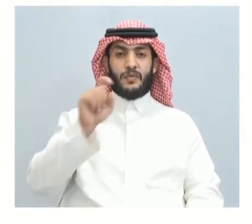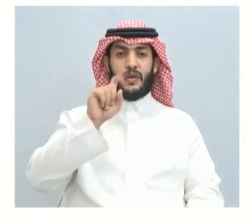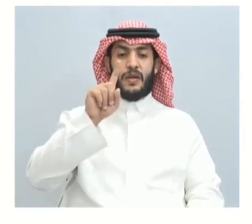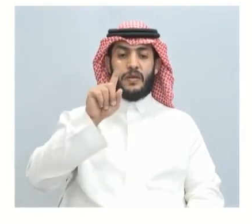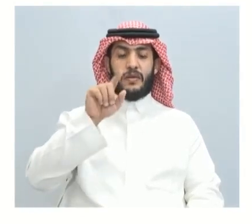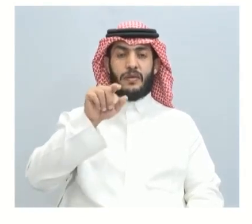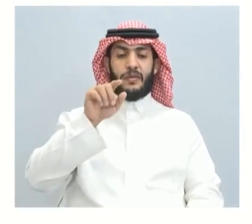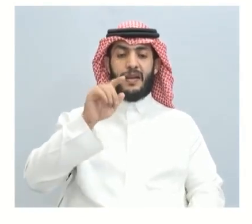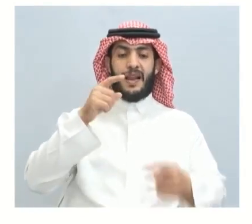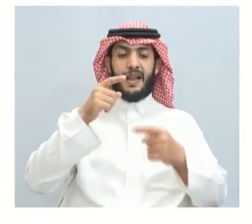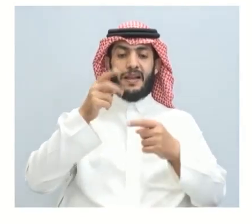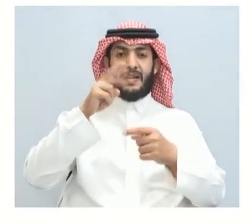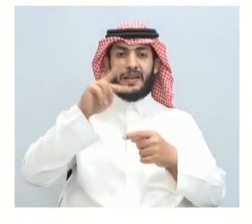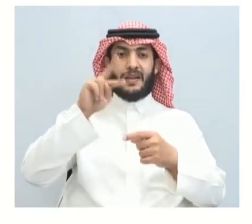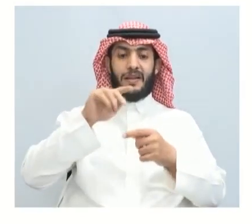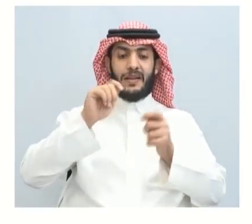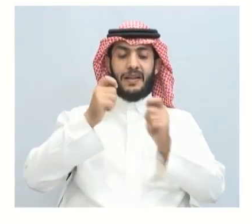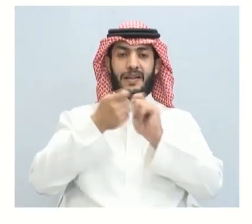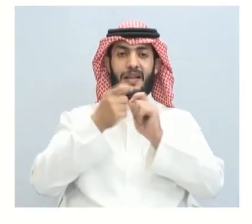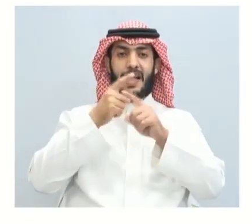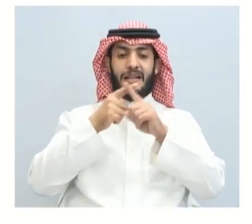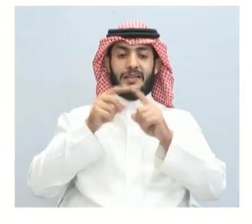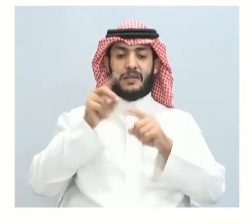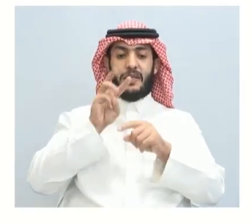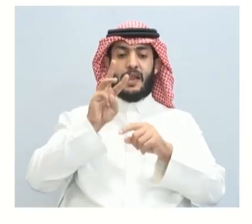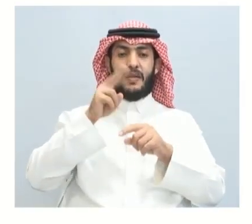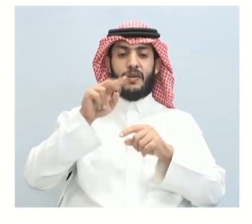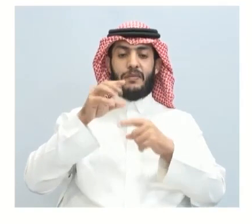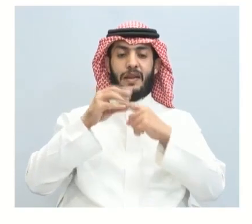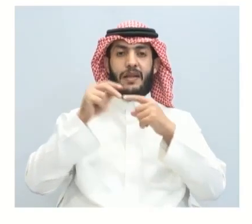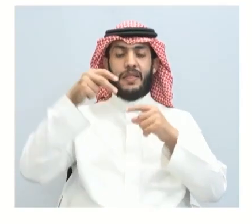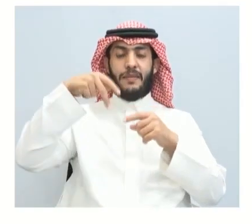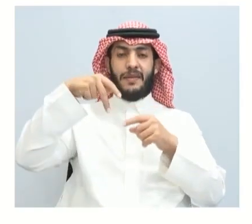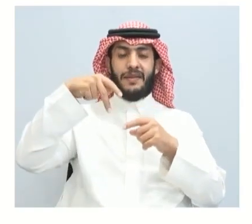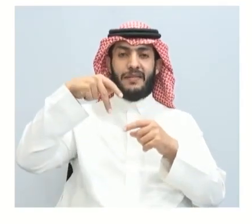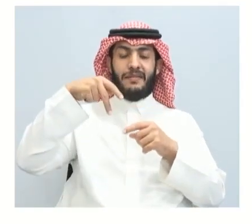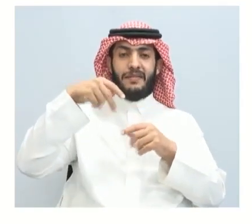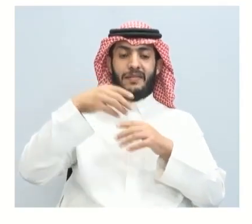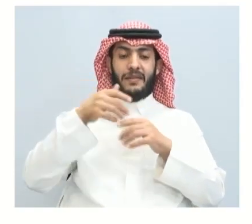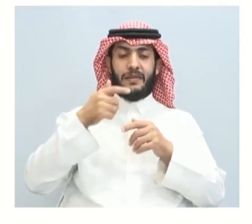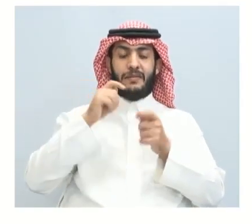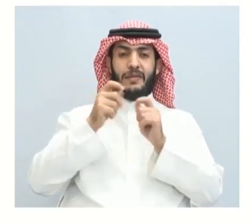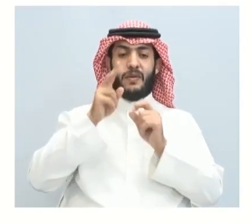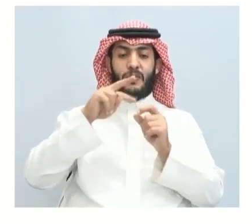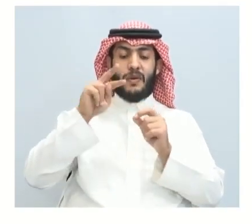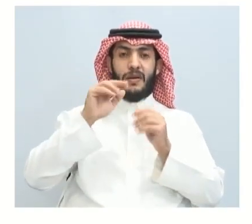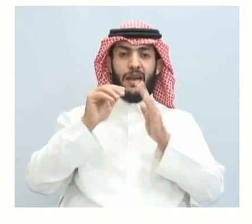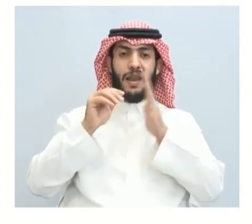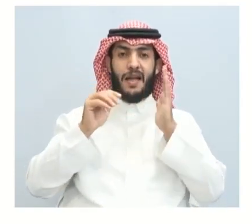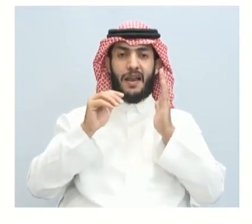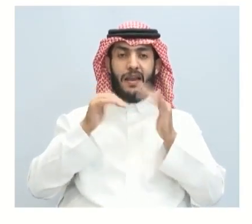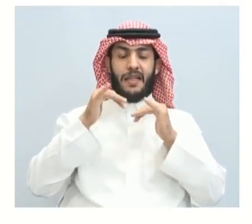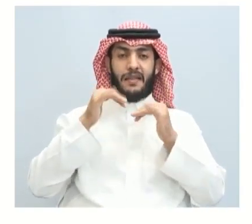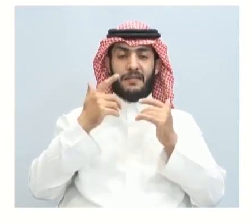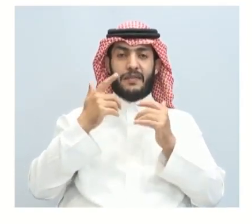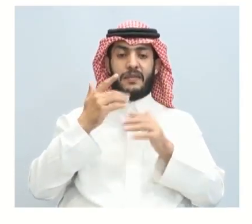طبعا انا ببدل الاكس مع الواي فبالتالي بتصير هذه اكس تساوي 3 واي ناقص 8 الحين ابغى اخلي الواي في طرف الحالها ش